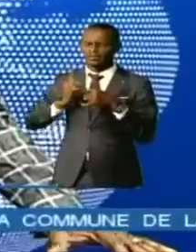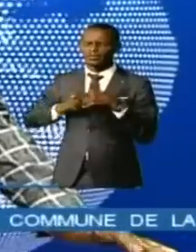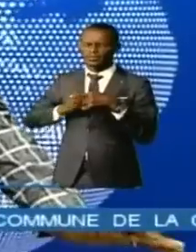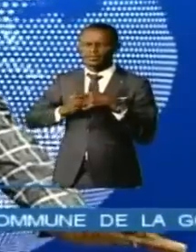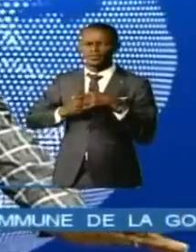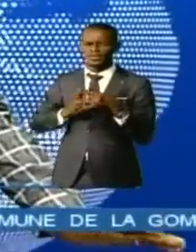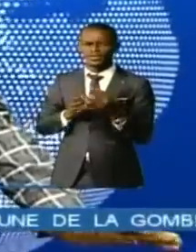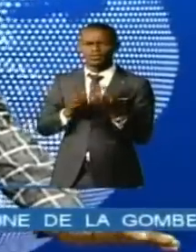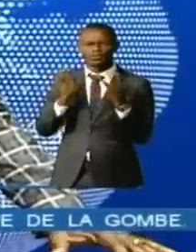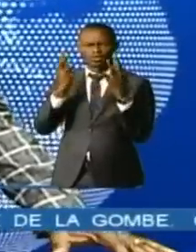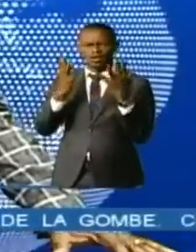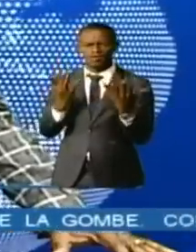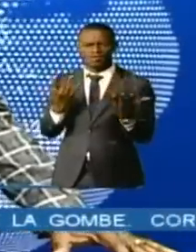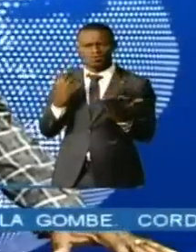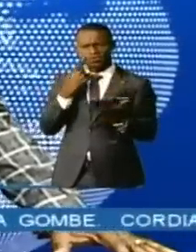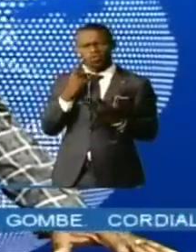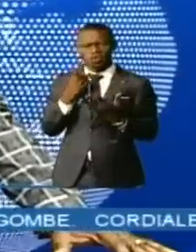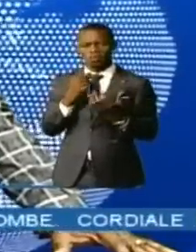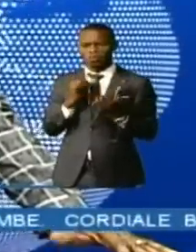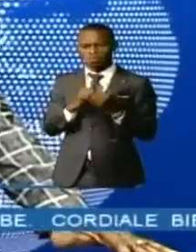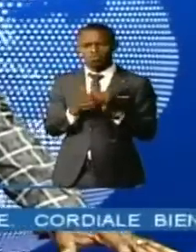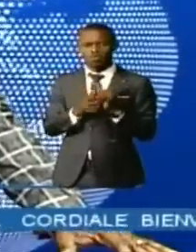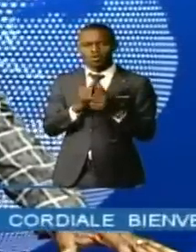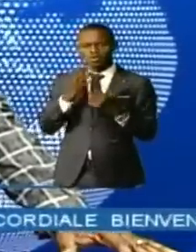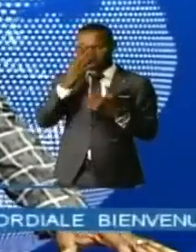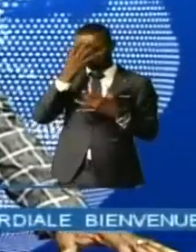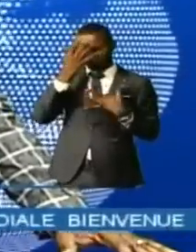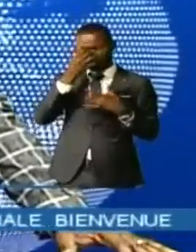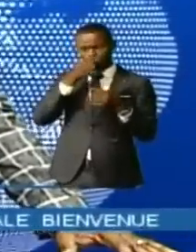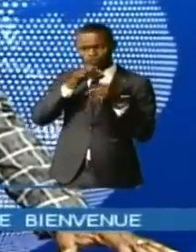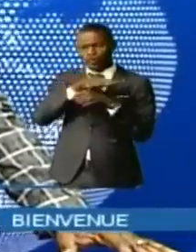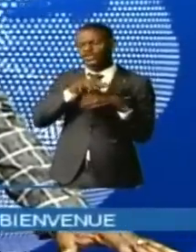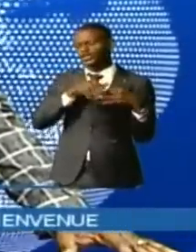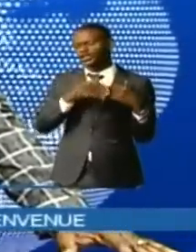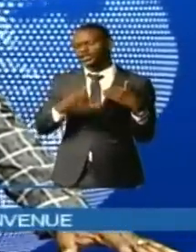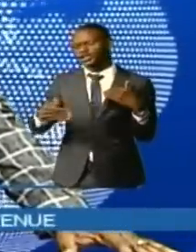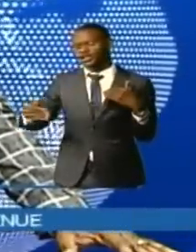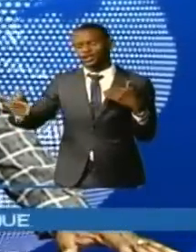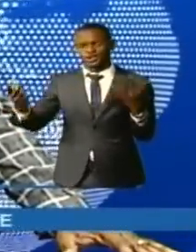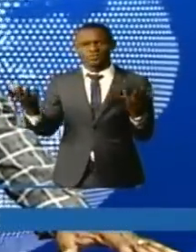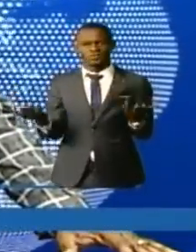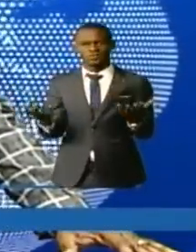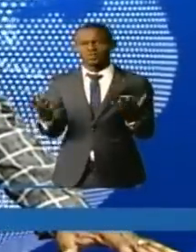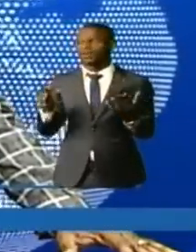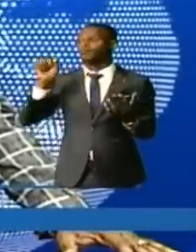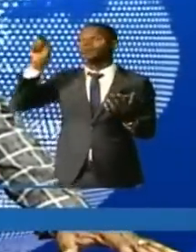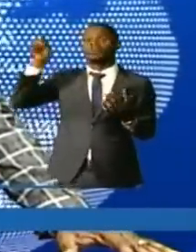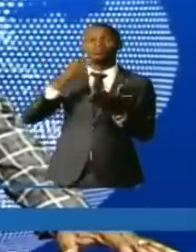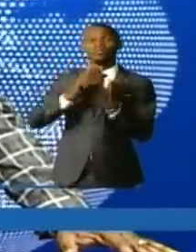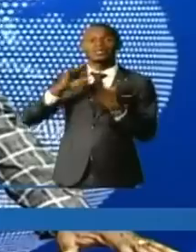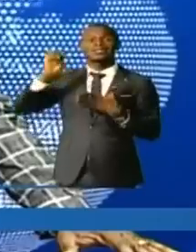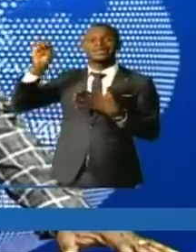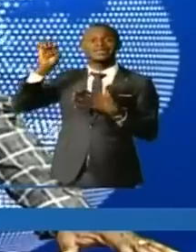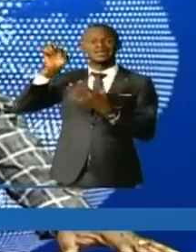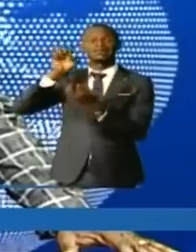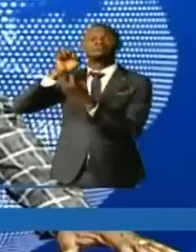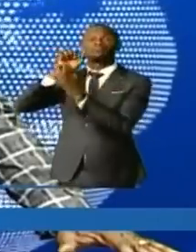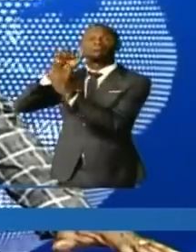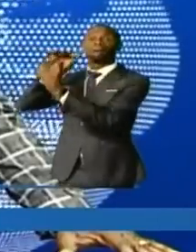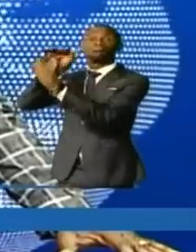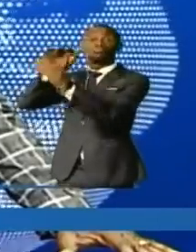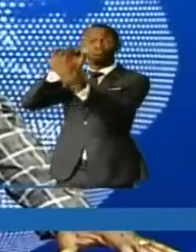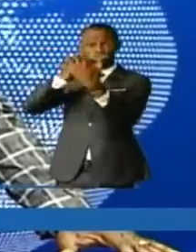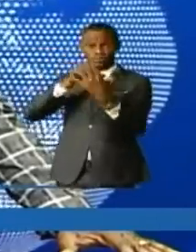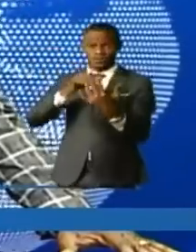la continuation des effets de la COVID-19. Il y a eu également la résurgence de l'insécurité à l'est du pays. Vous savez aujourd'hui les